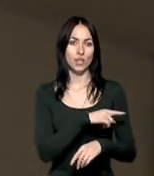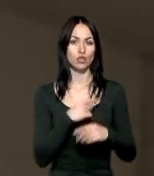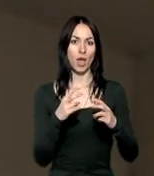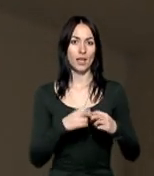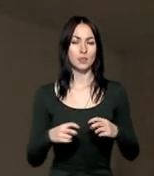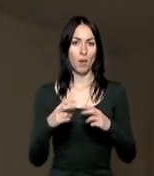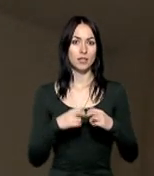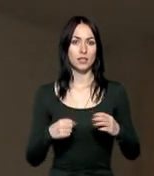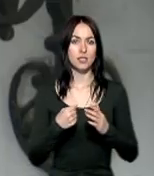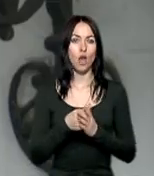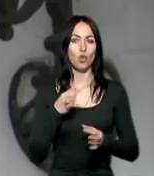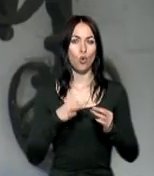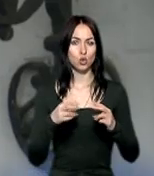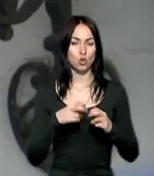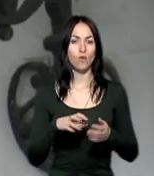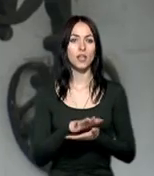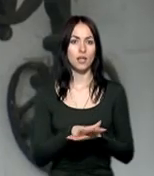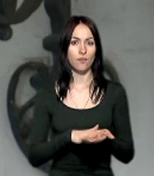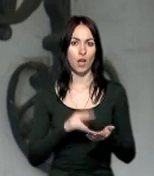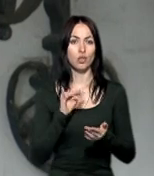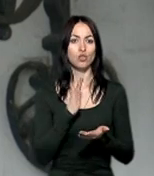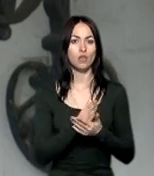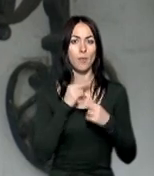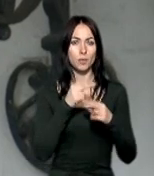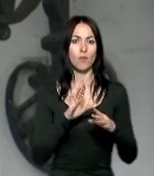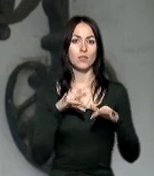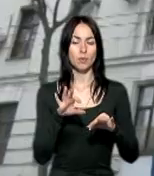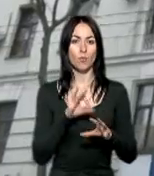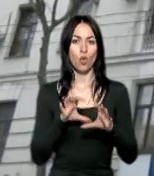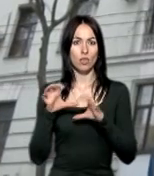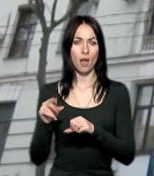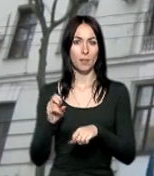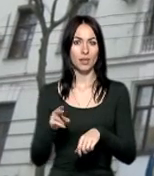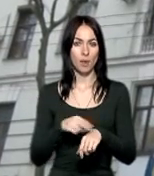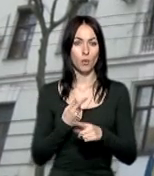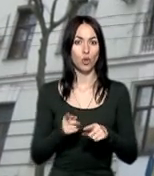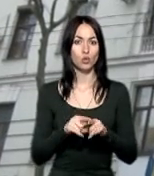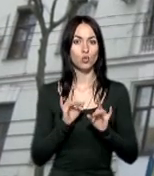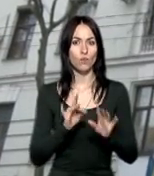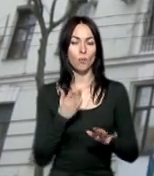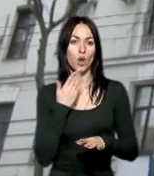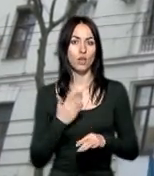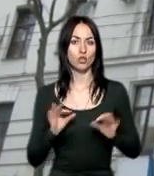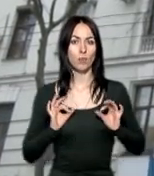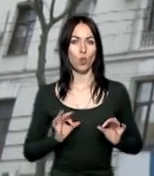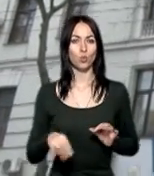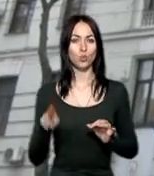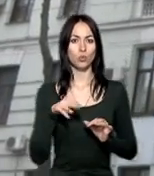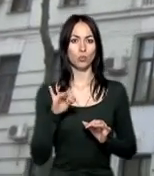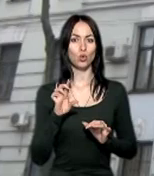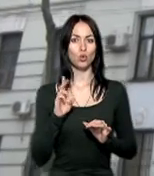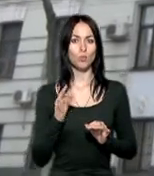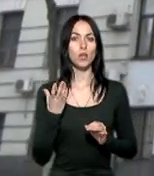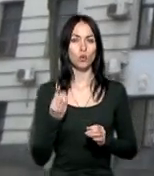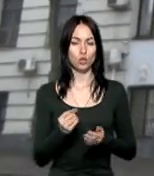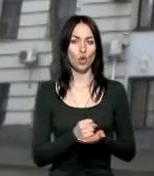Досудове розслідування триває. Чи є підозрювані у справі про напад на поліцейського, цю інформацію речник прокуратури Дмитро Чубенко ще